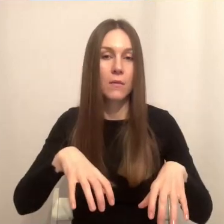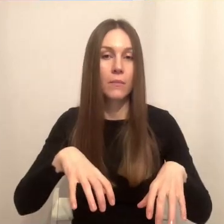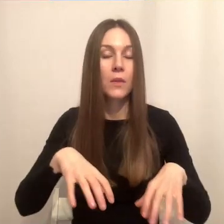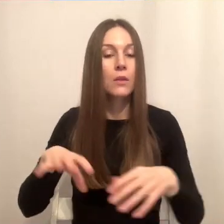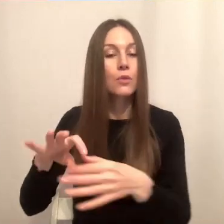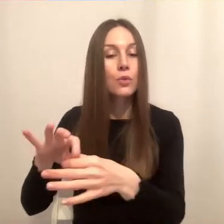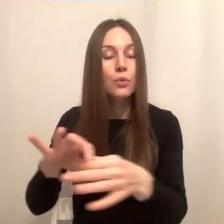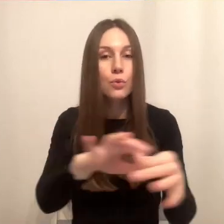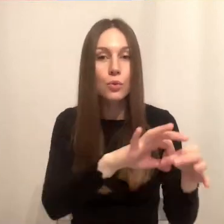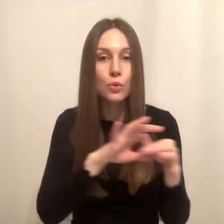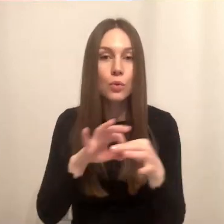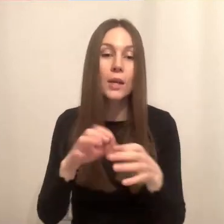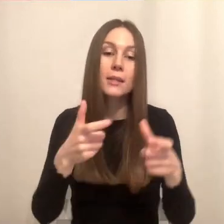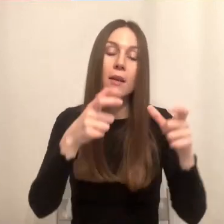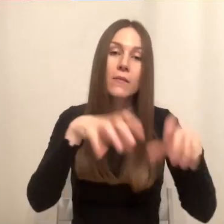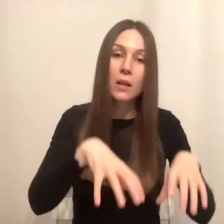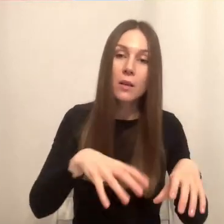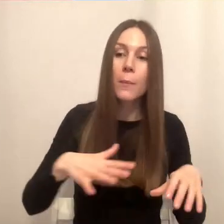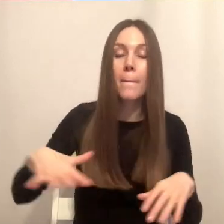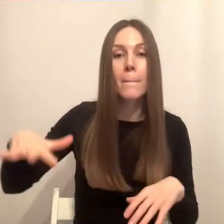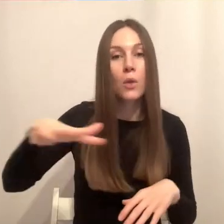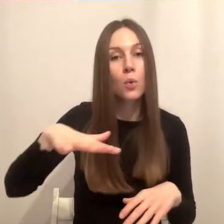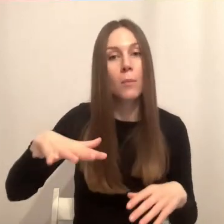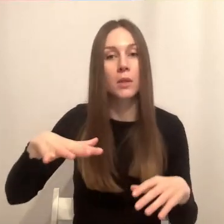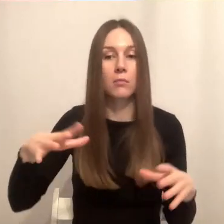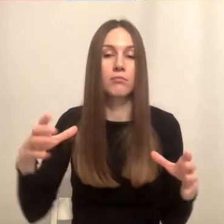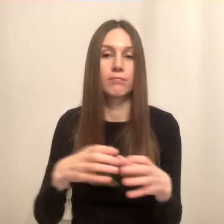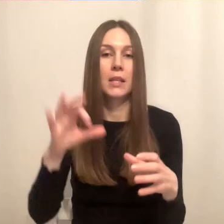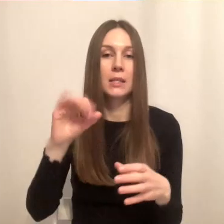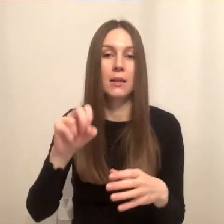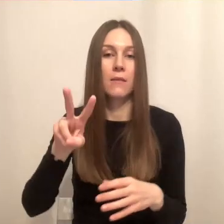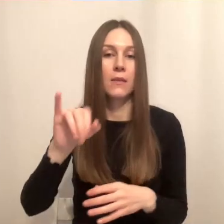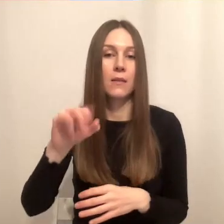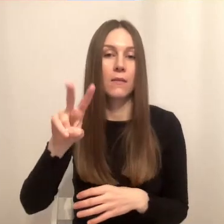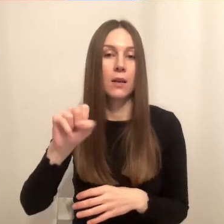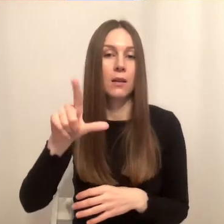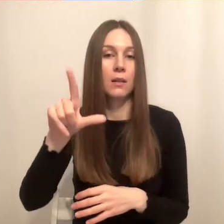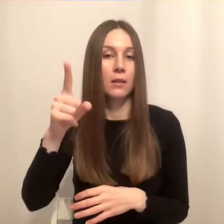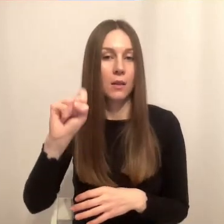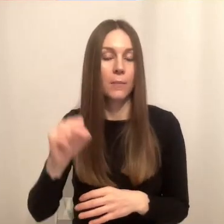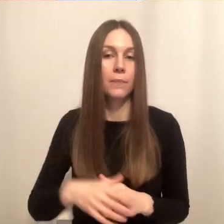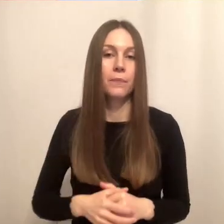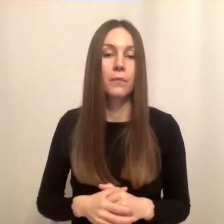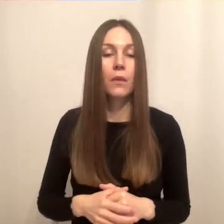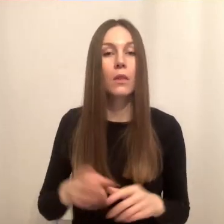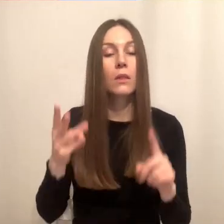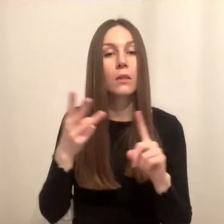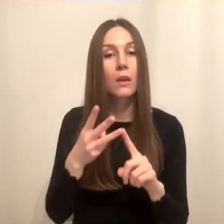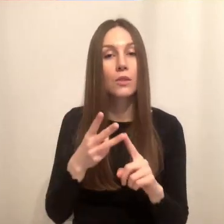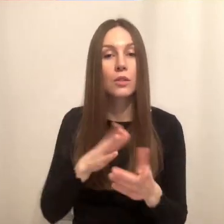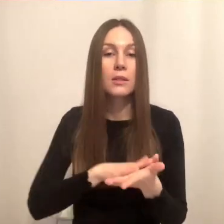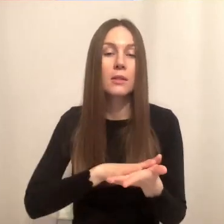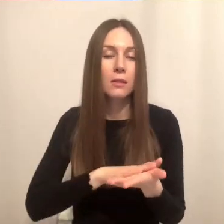dėlto savivaldybė ir bendruomenės vėl taptų savivalda, kaip ir turi būti. Trečias dalykas, tai yra skaidrumas. Tikrai